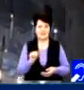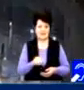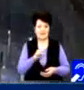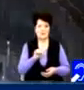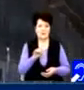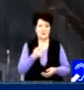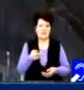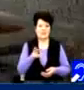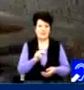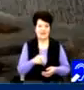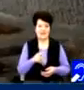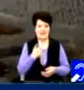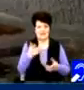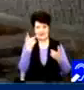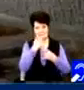bună